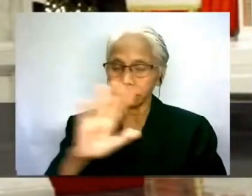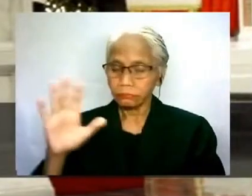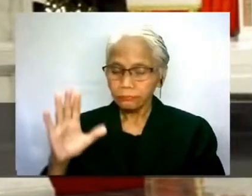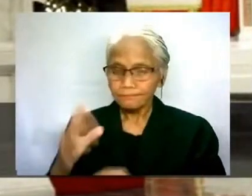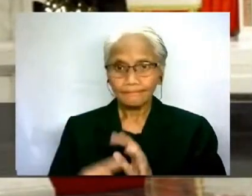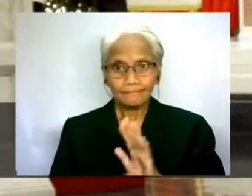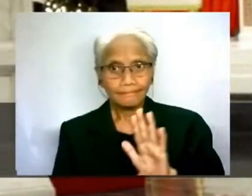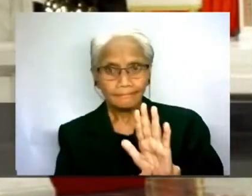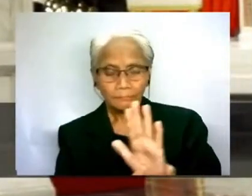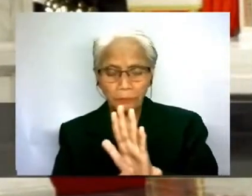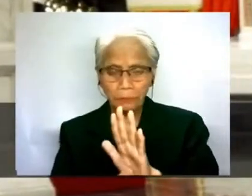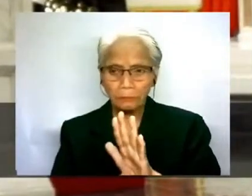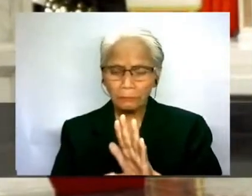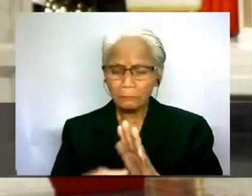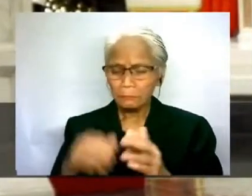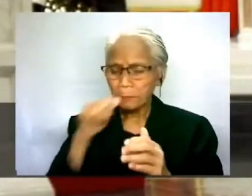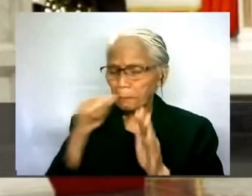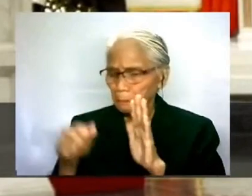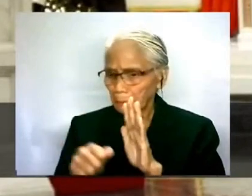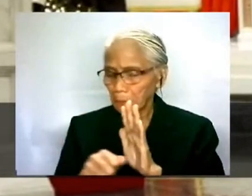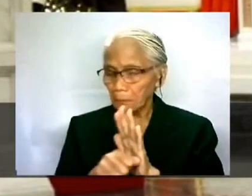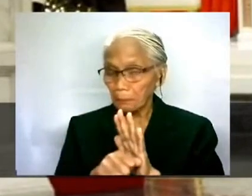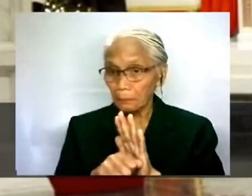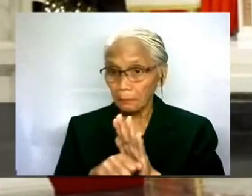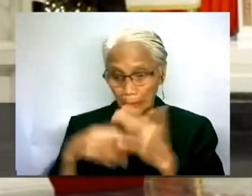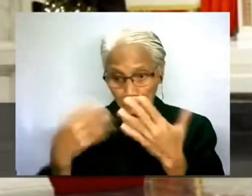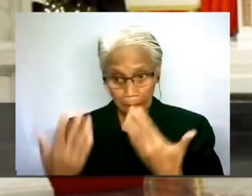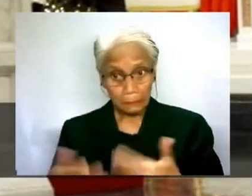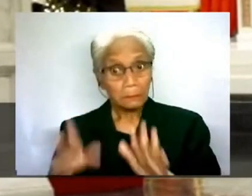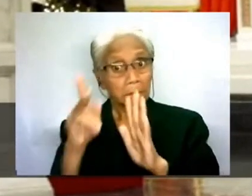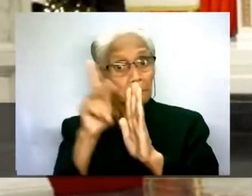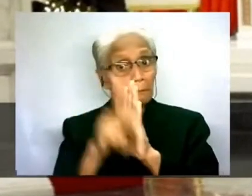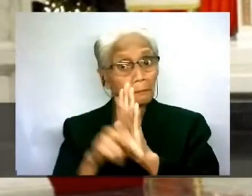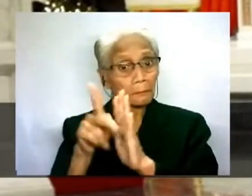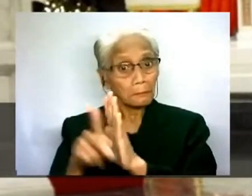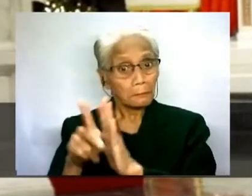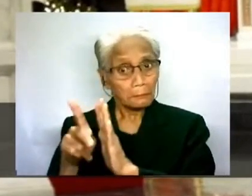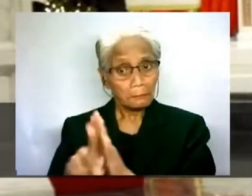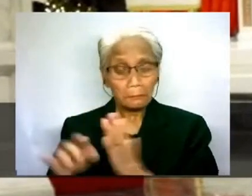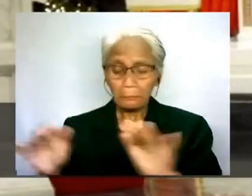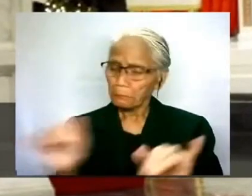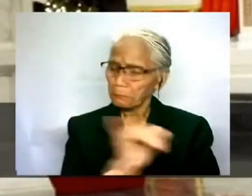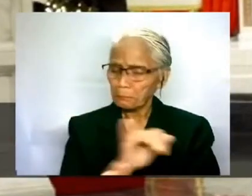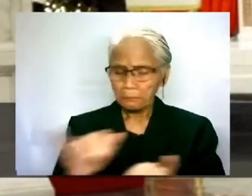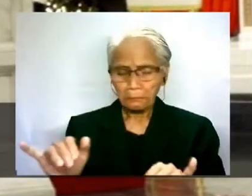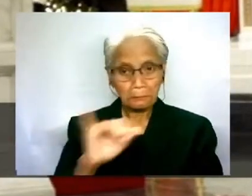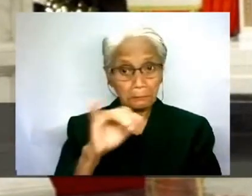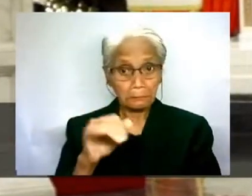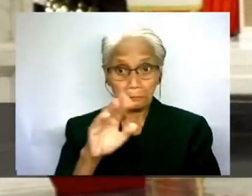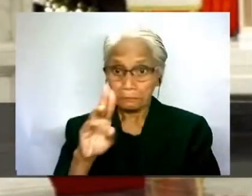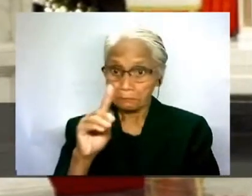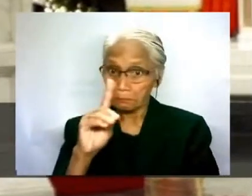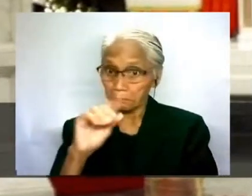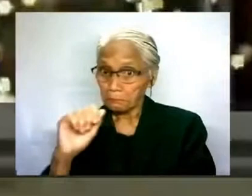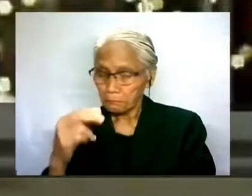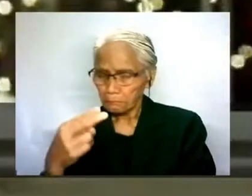nagkukubli matapos pumatay, ang tulad ni Huda'y leong